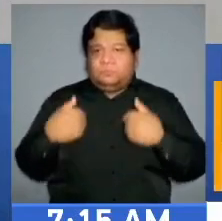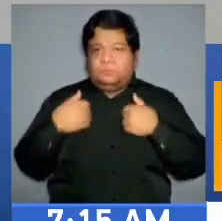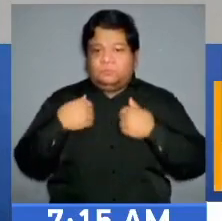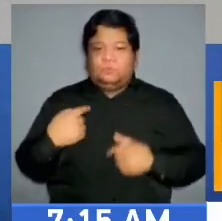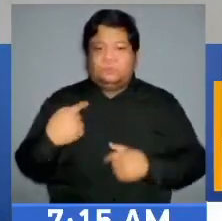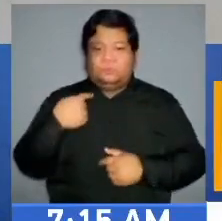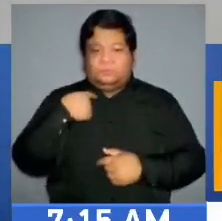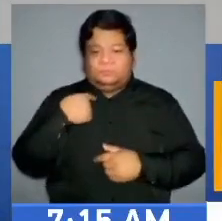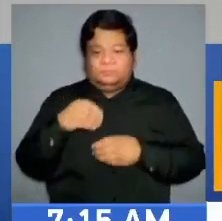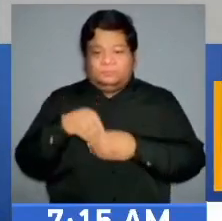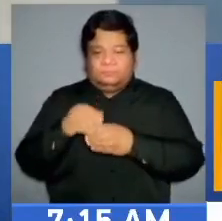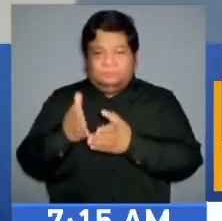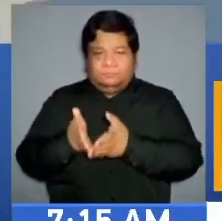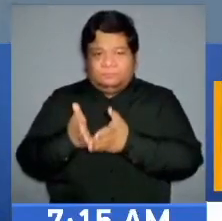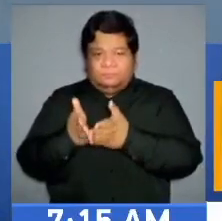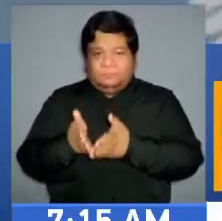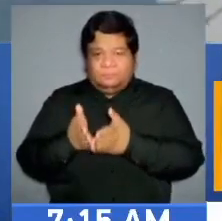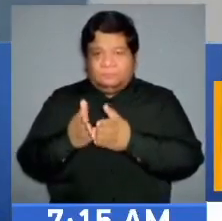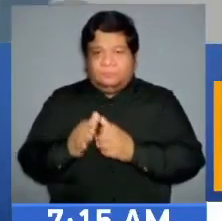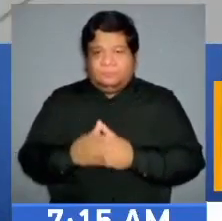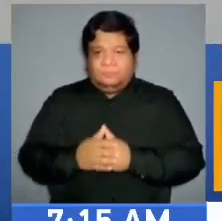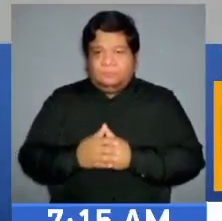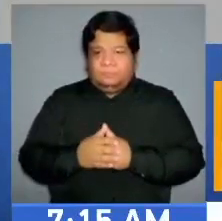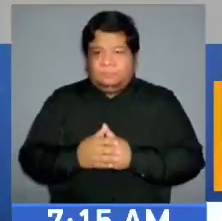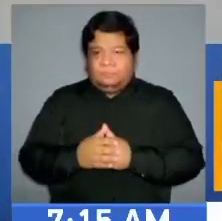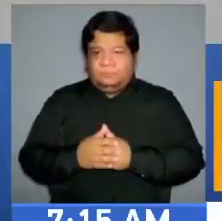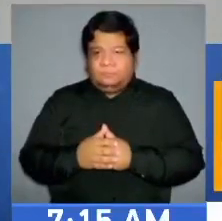naming maalala na dahil